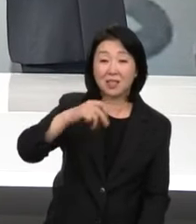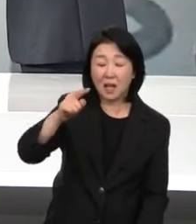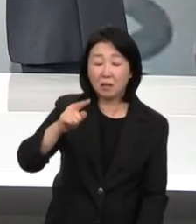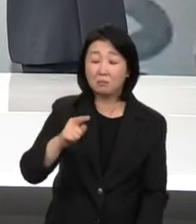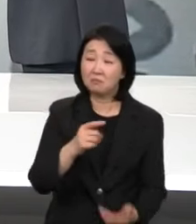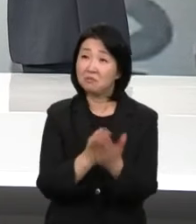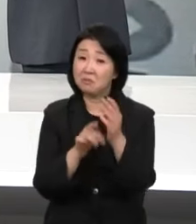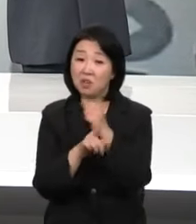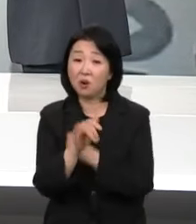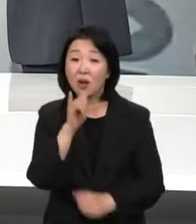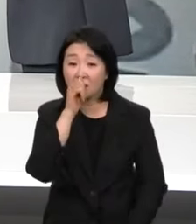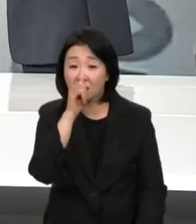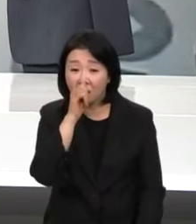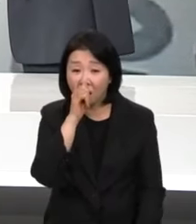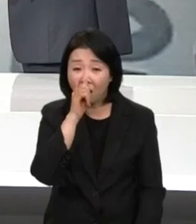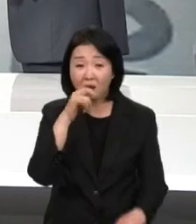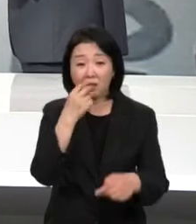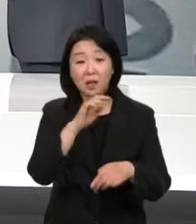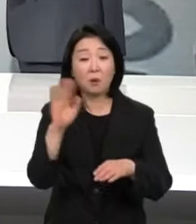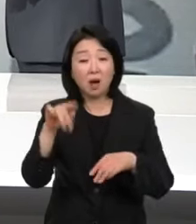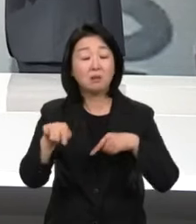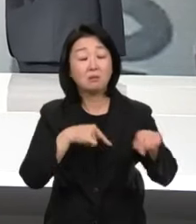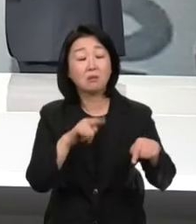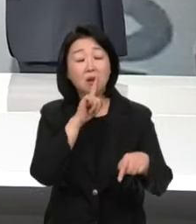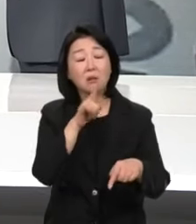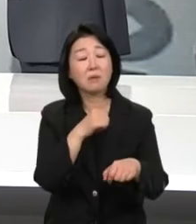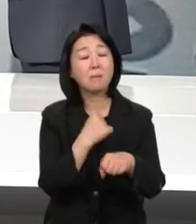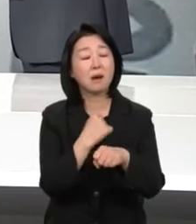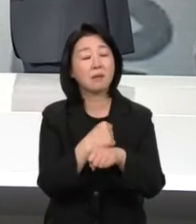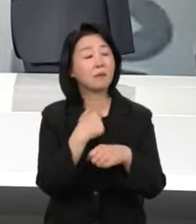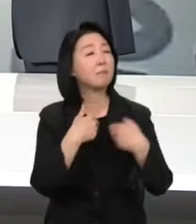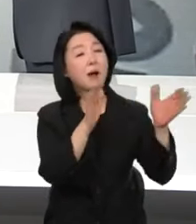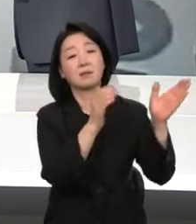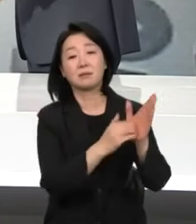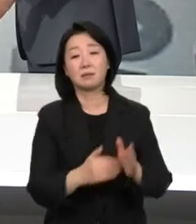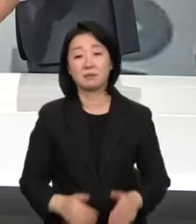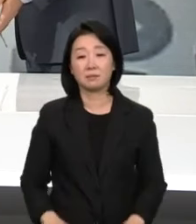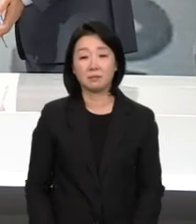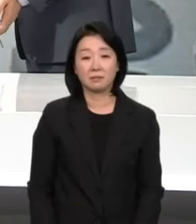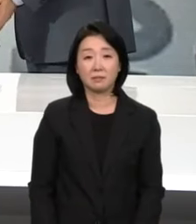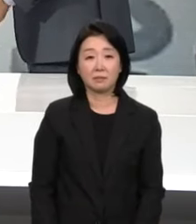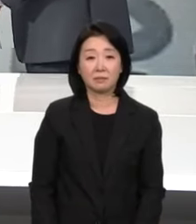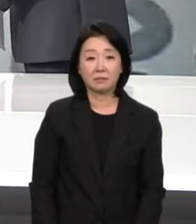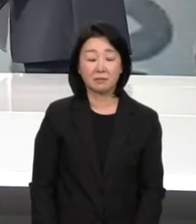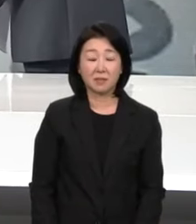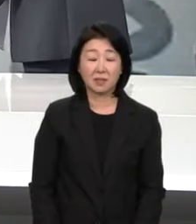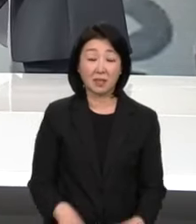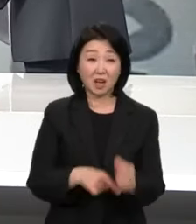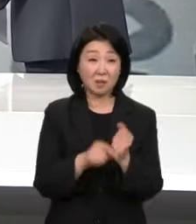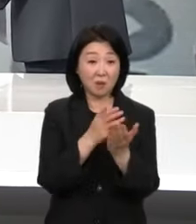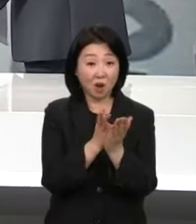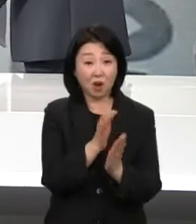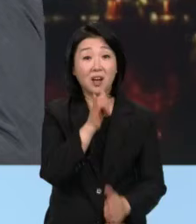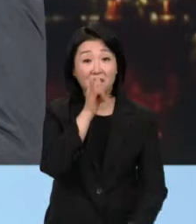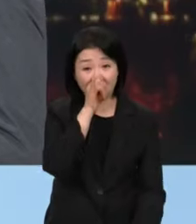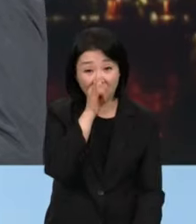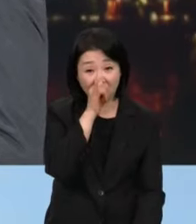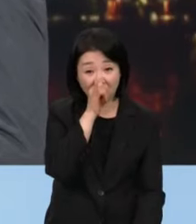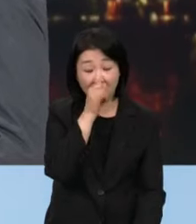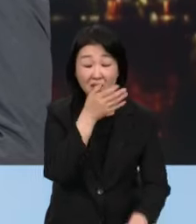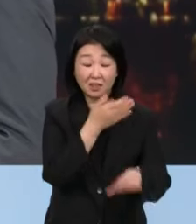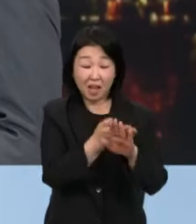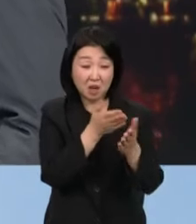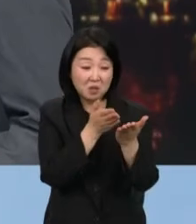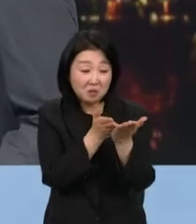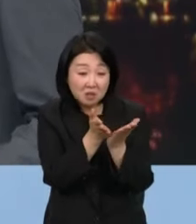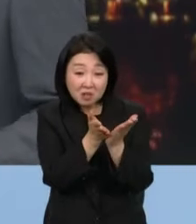게 아니라 정치적인 의미의 발언이다라고 좀 강경하게 맞대응을 했습니다. 네, 그러니까 여러 뜻이 있고 뭐 다른 뜻으로 썼다